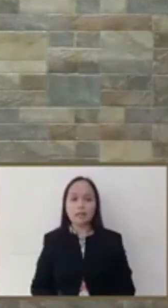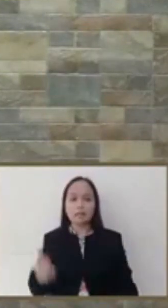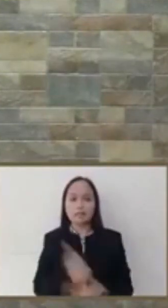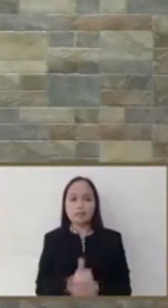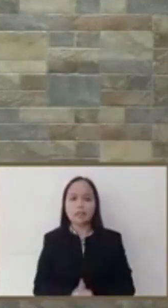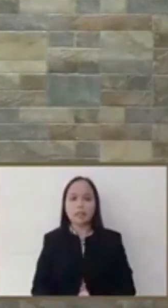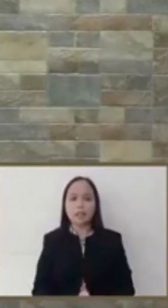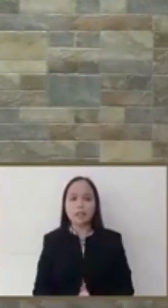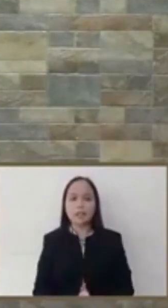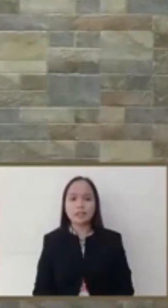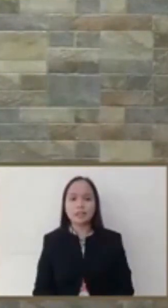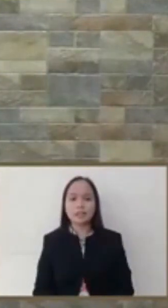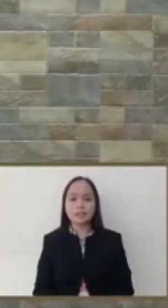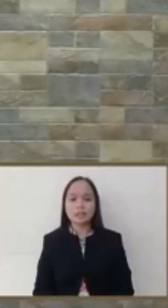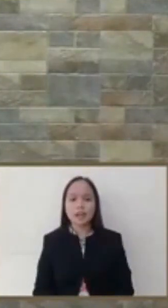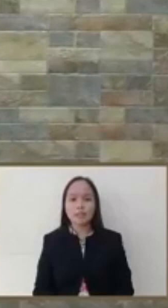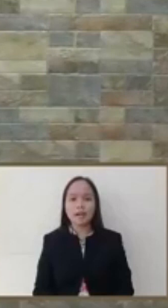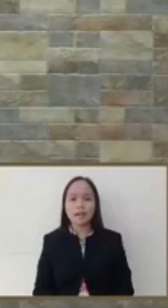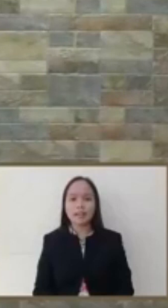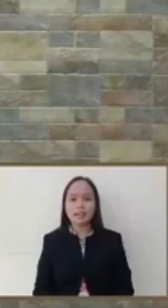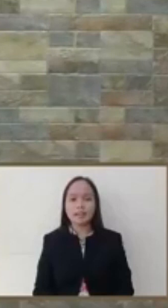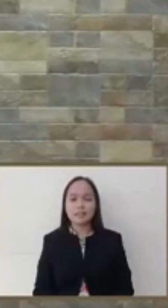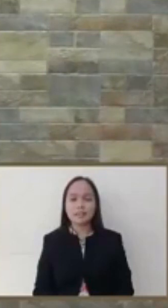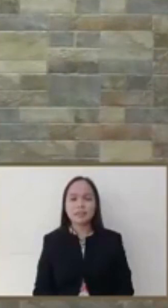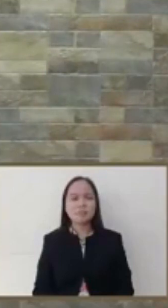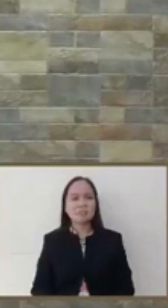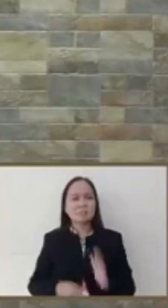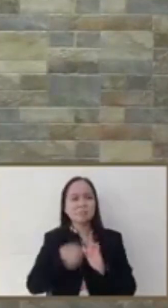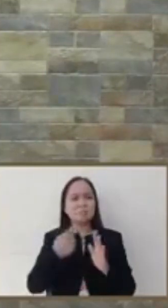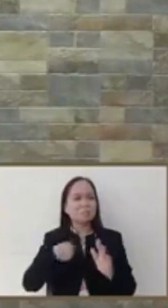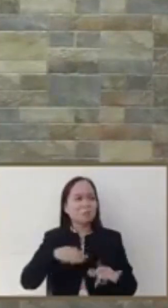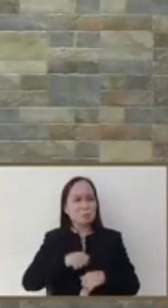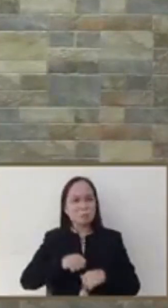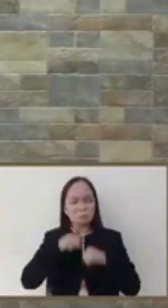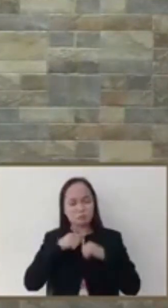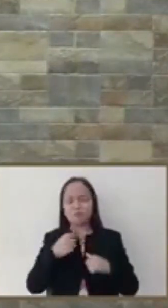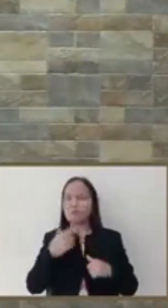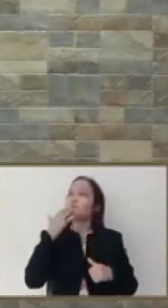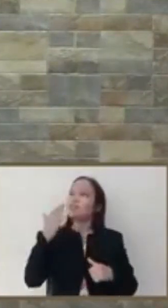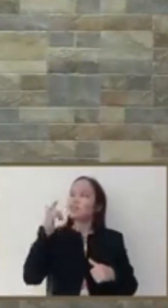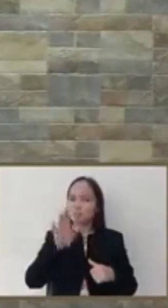I hope this is clear, kapatid. Oh, sometimes very proud na po tayo na ginagamit tayo ng Panginoon. Alam mo,